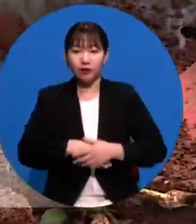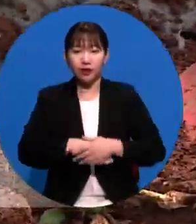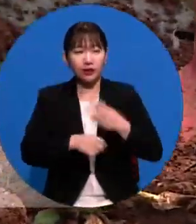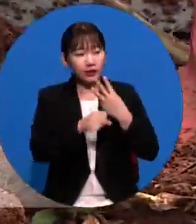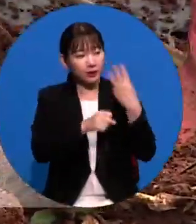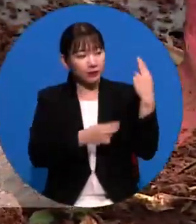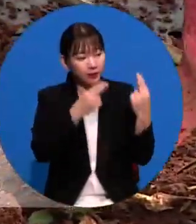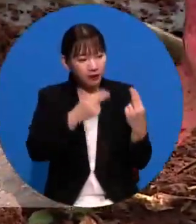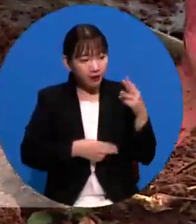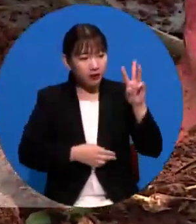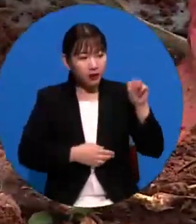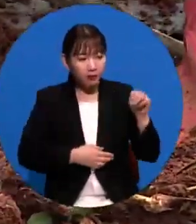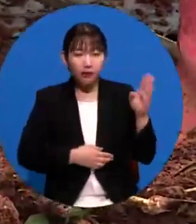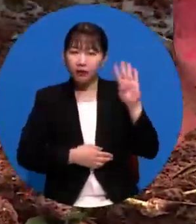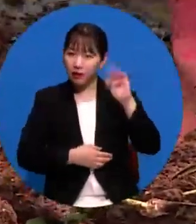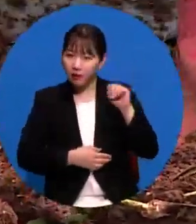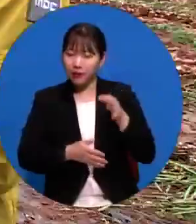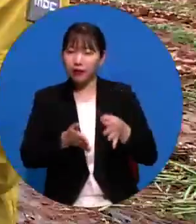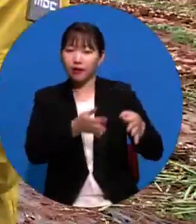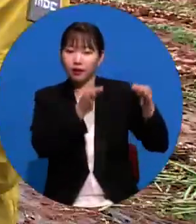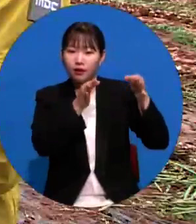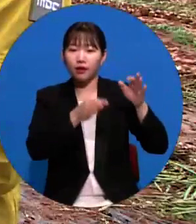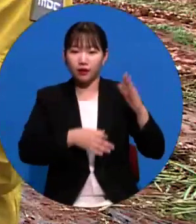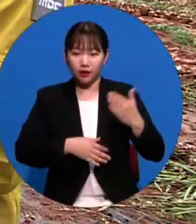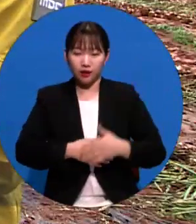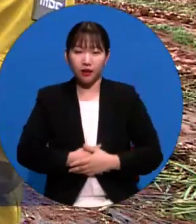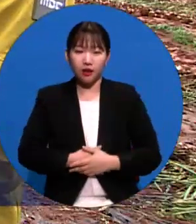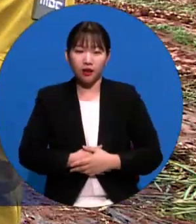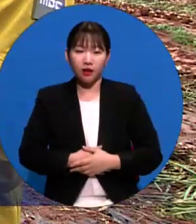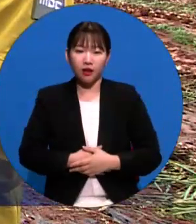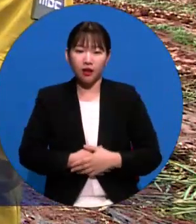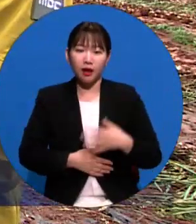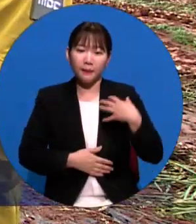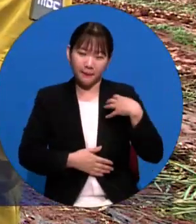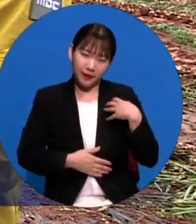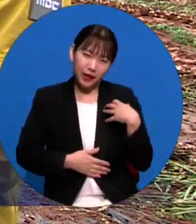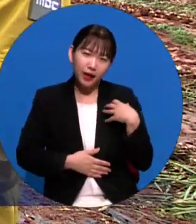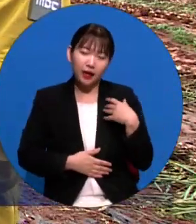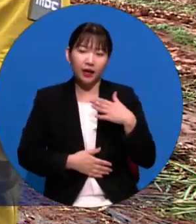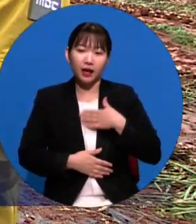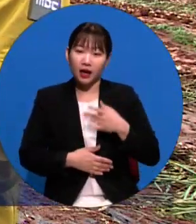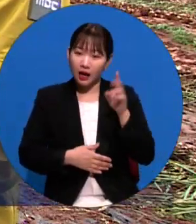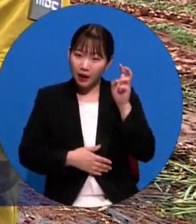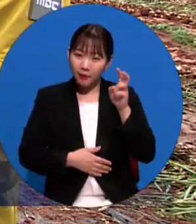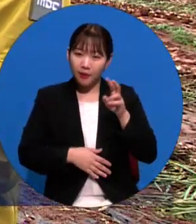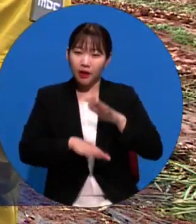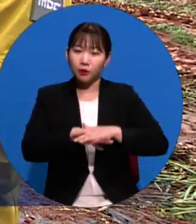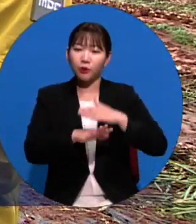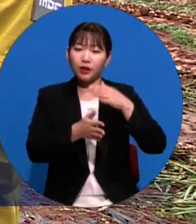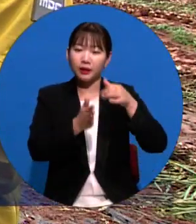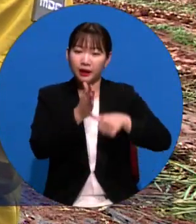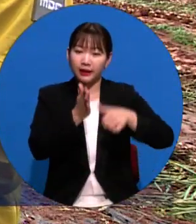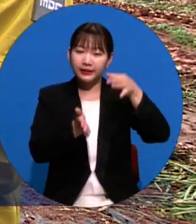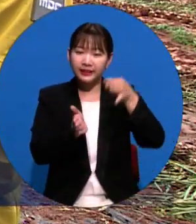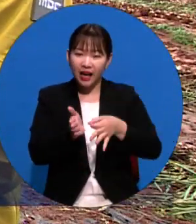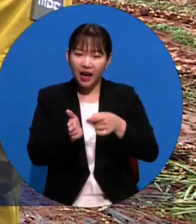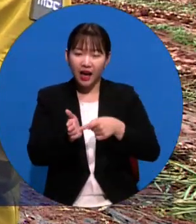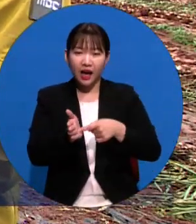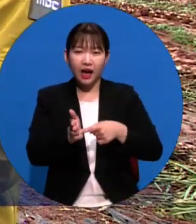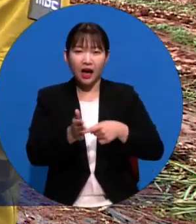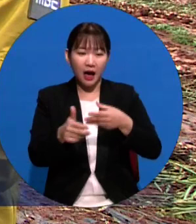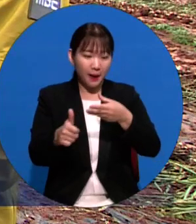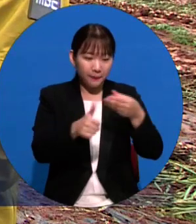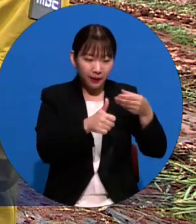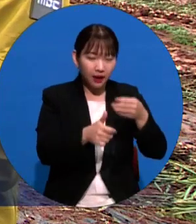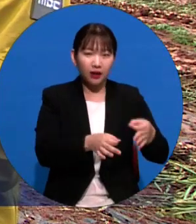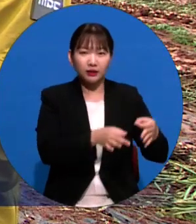3년 전보다 3~4만 원이 올랐습니다. 부담이 크죠. 아시다시피 농산물 가격은 싸고 인건비는